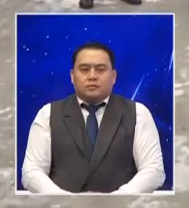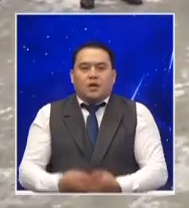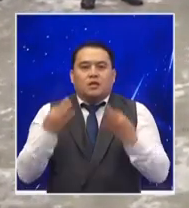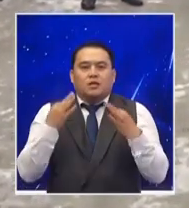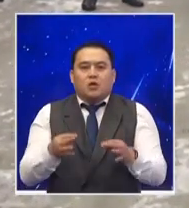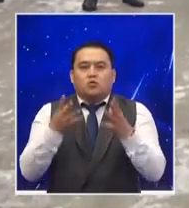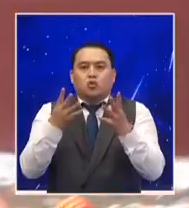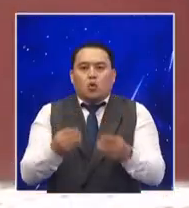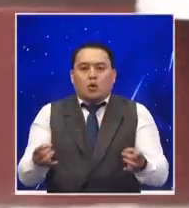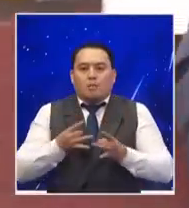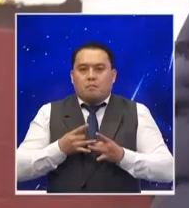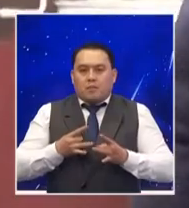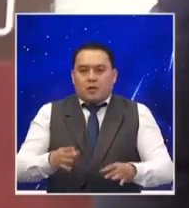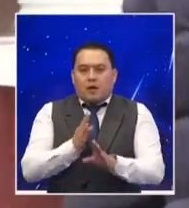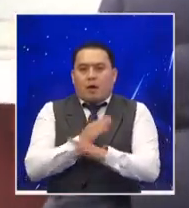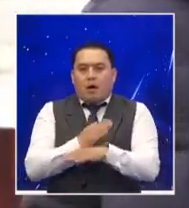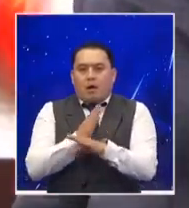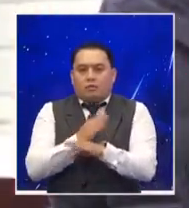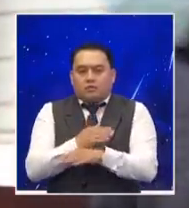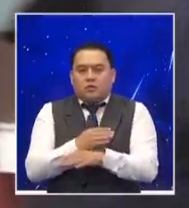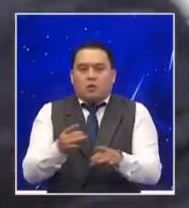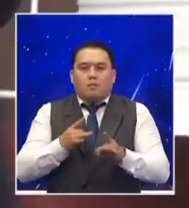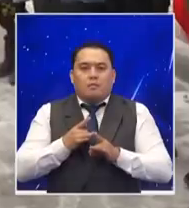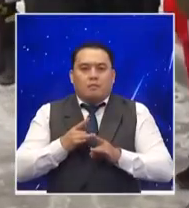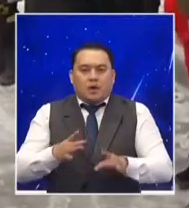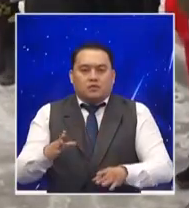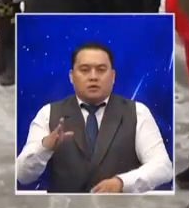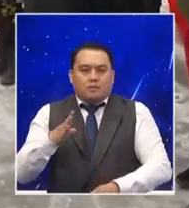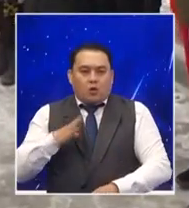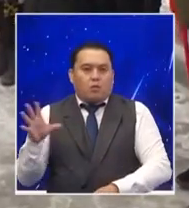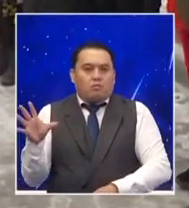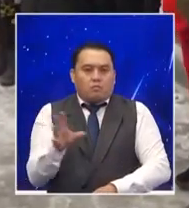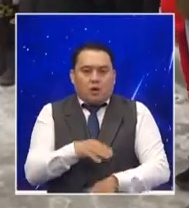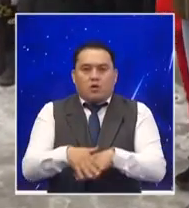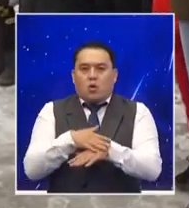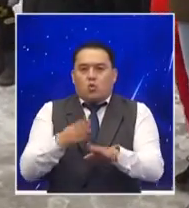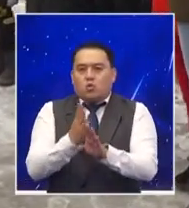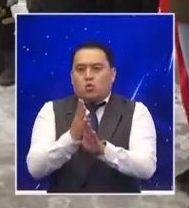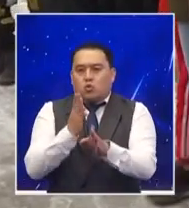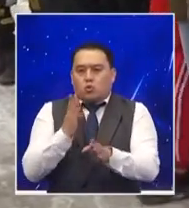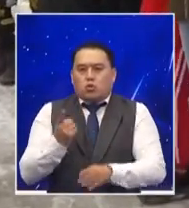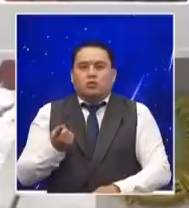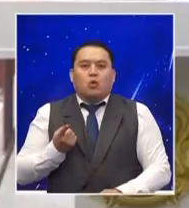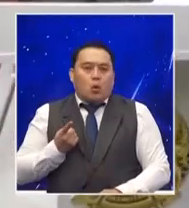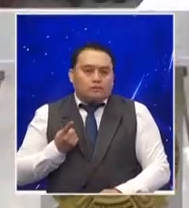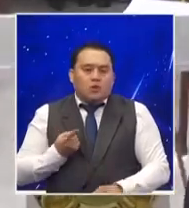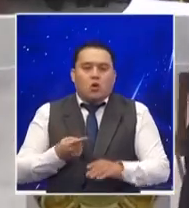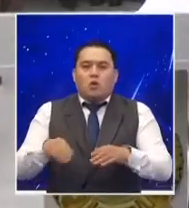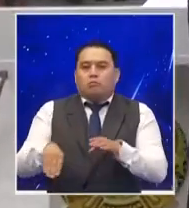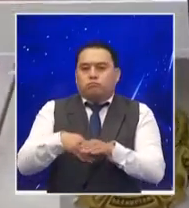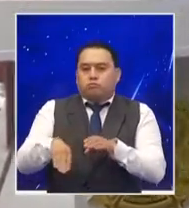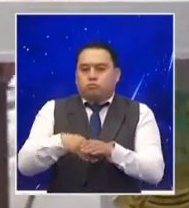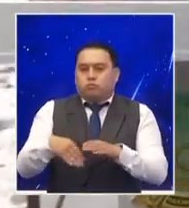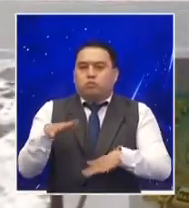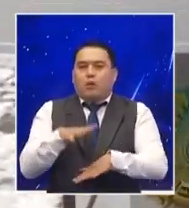Тәуелсіздік күні мерекесінде қапшағайлық 30 отбасы қоныс тойын тойлады. Олардың барлығы тұрғын үй кезегінде тұрғандар. Тұрғын үй құрылыс жинақ банкі